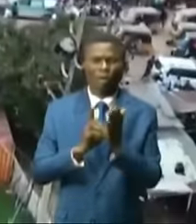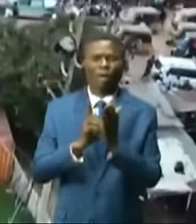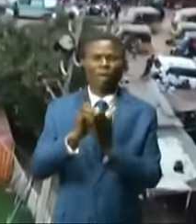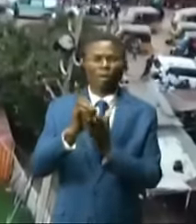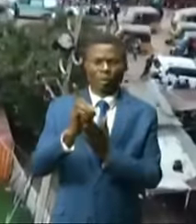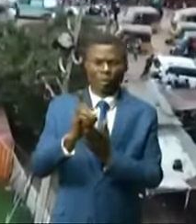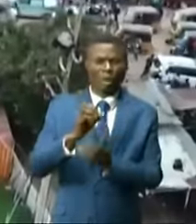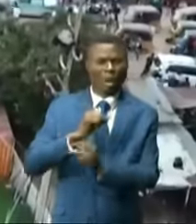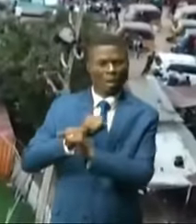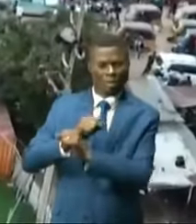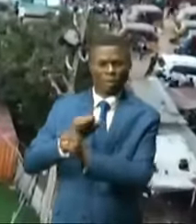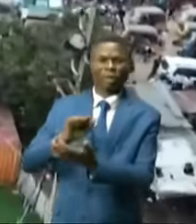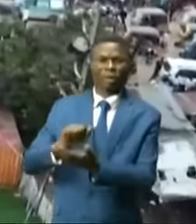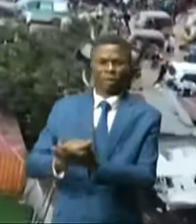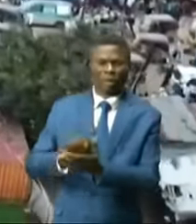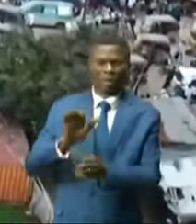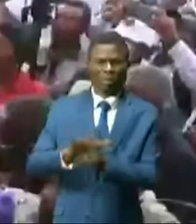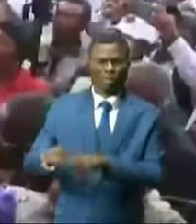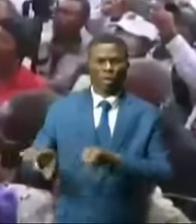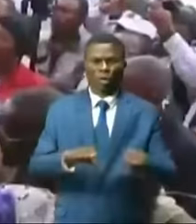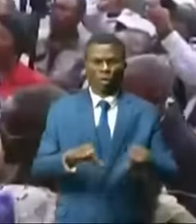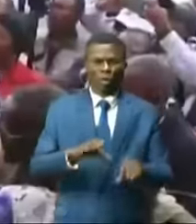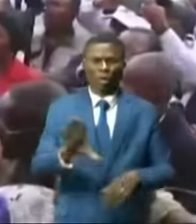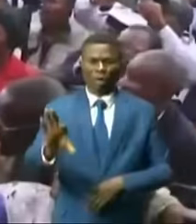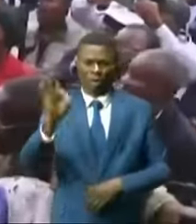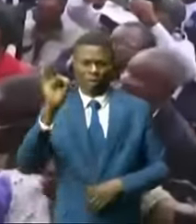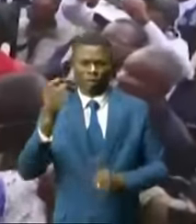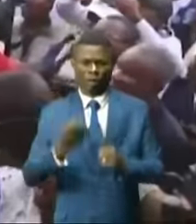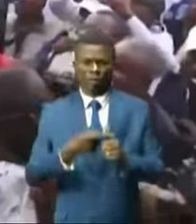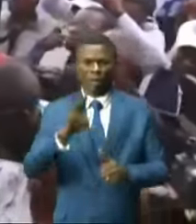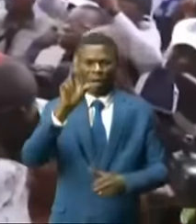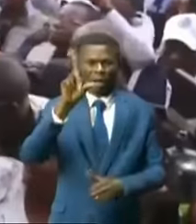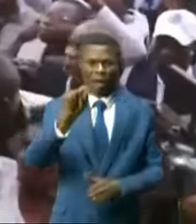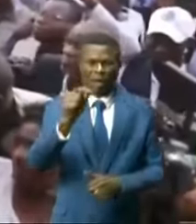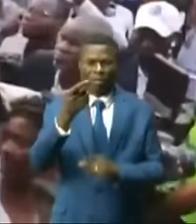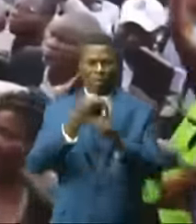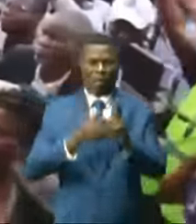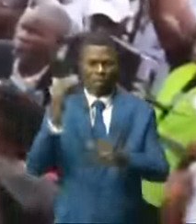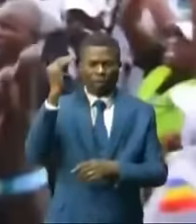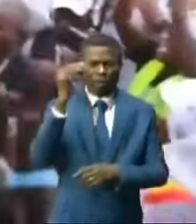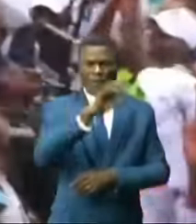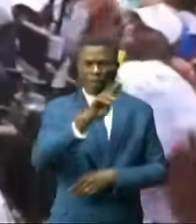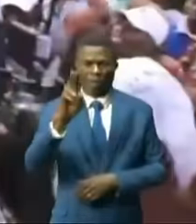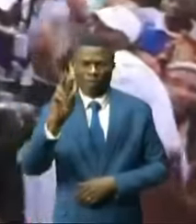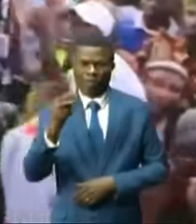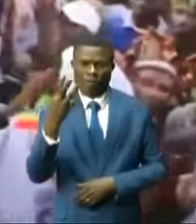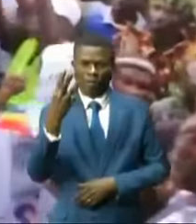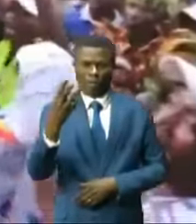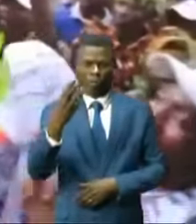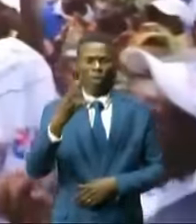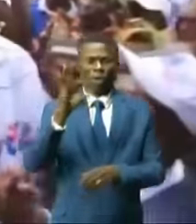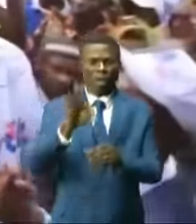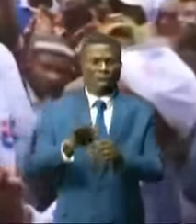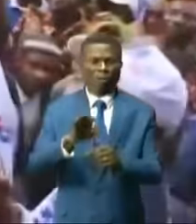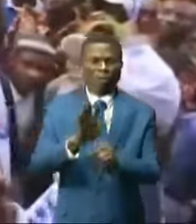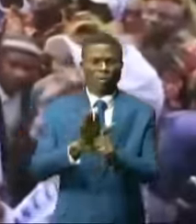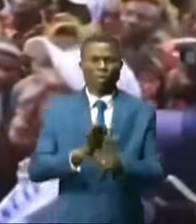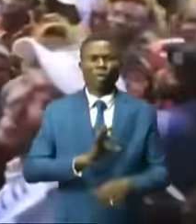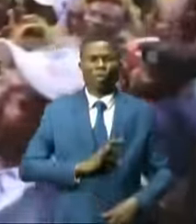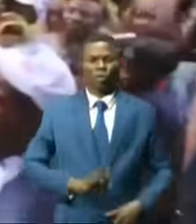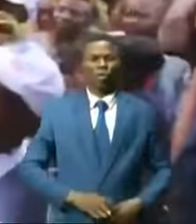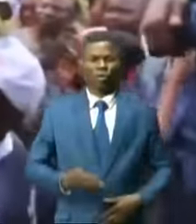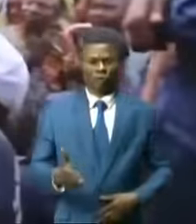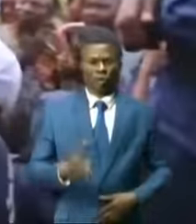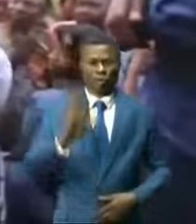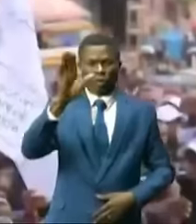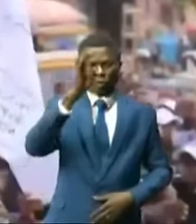développement dans plusieurs secteurs de la vie en choisissant le 20 décembre 2023 Félix Antoine Tshisekedi.